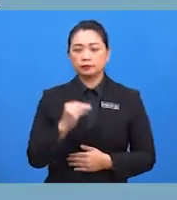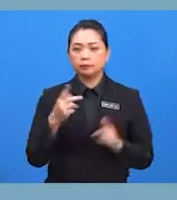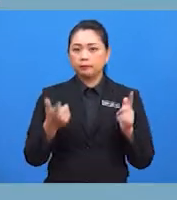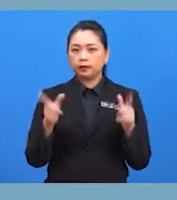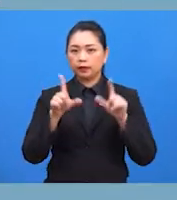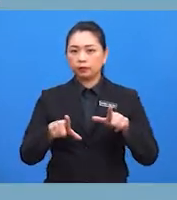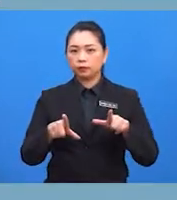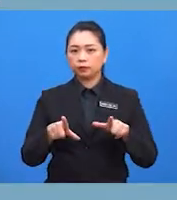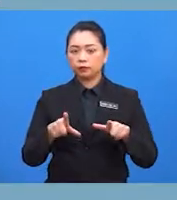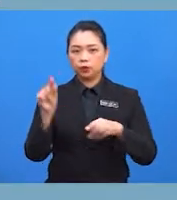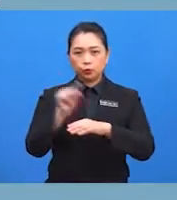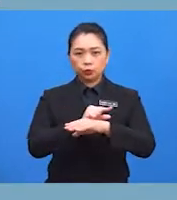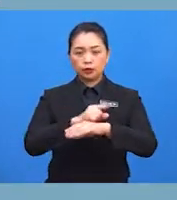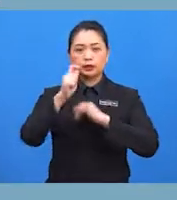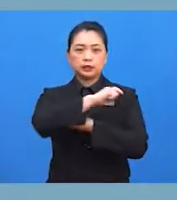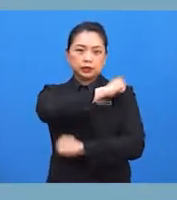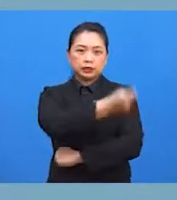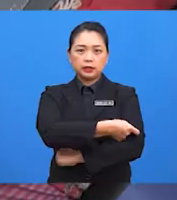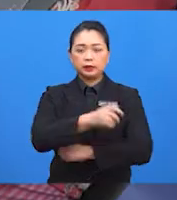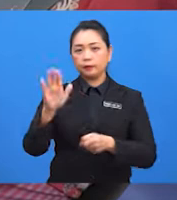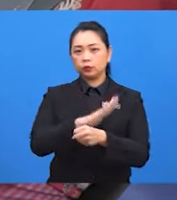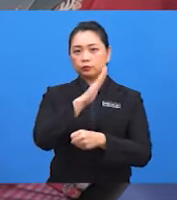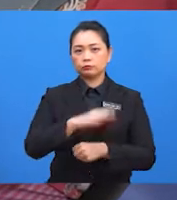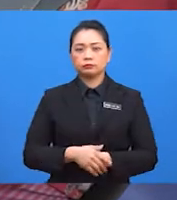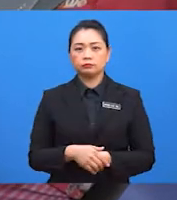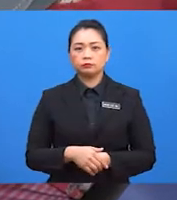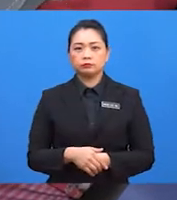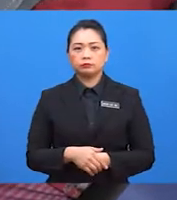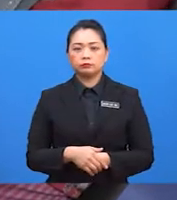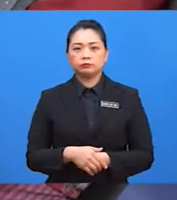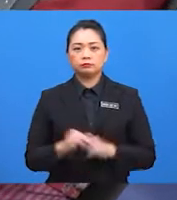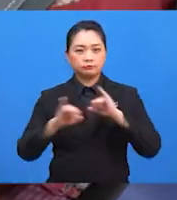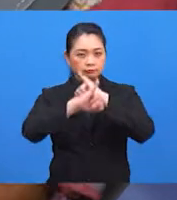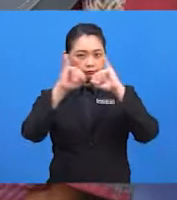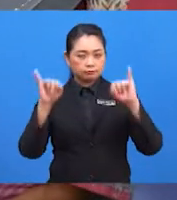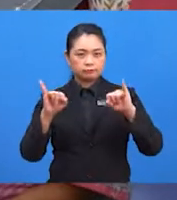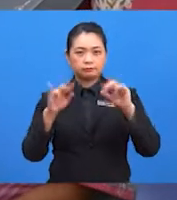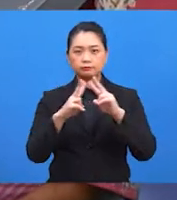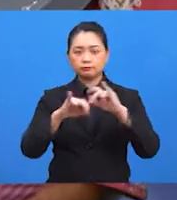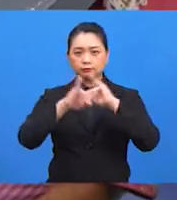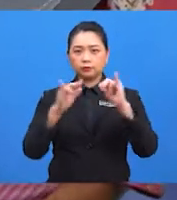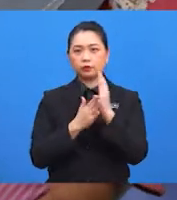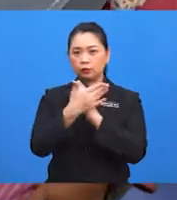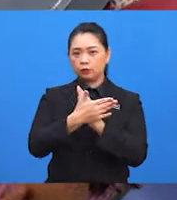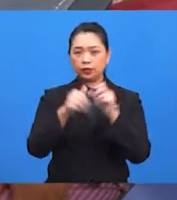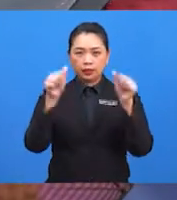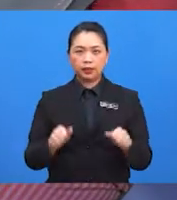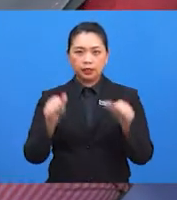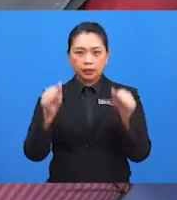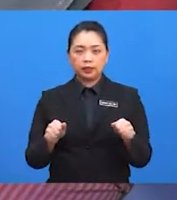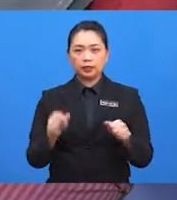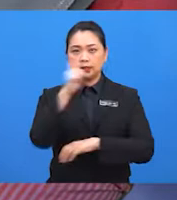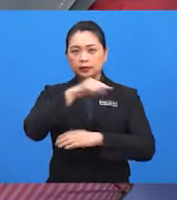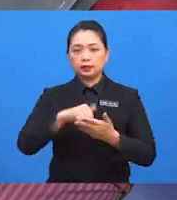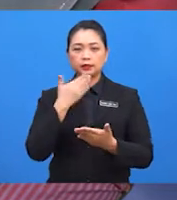juga guna tenaga penuh. Mantap sekali penjelasan oleh ahli panel pada hari ini.